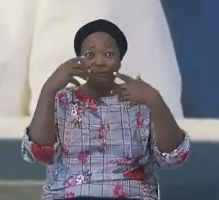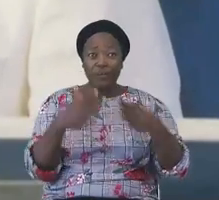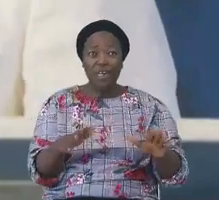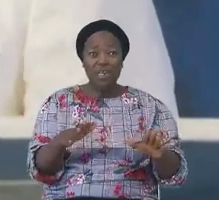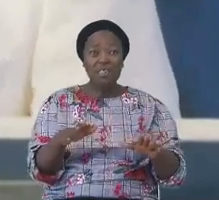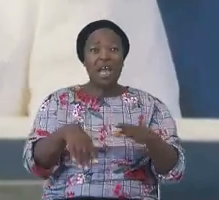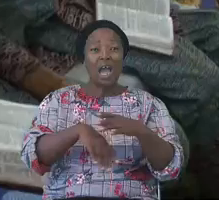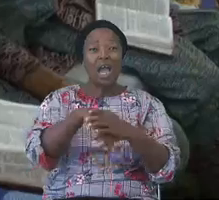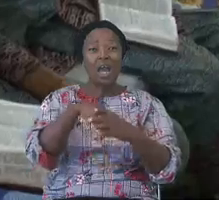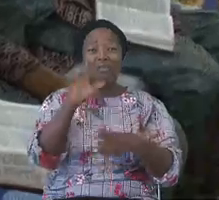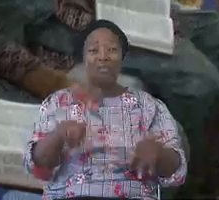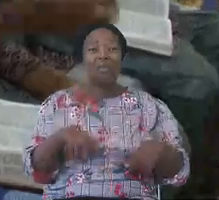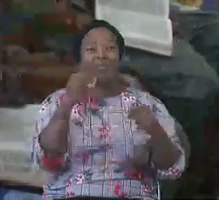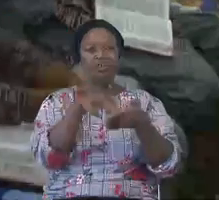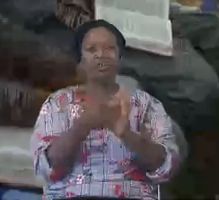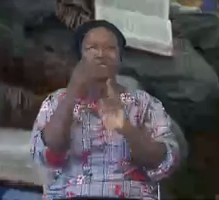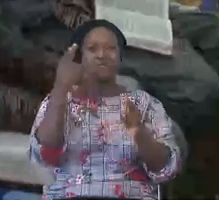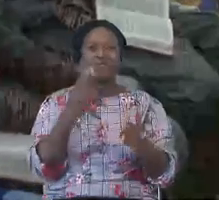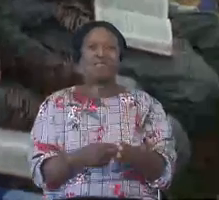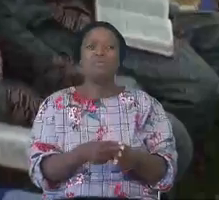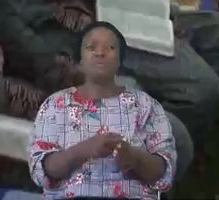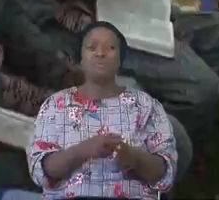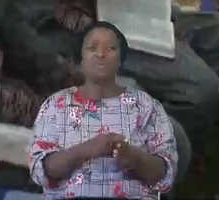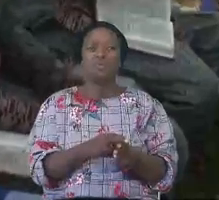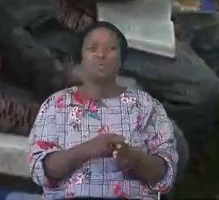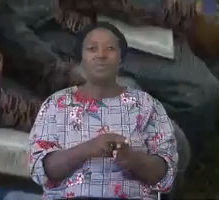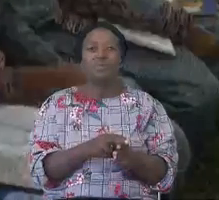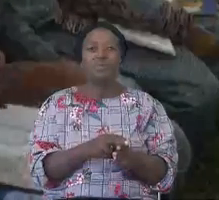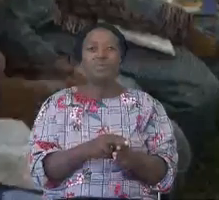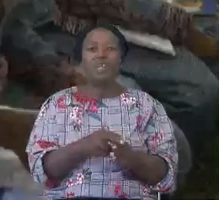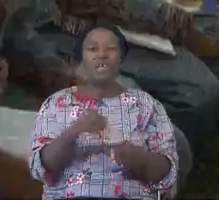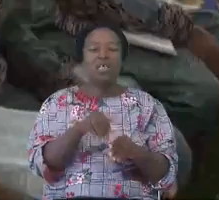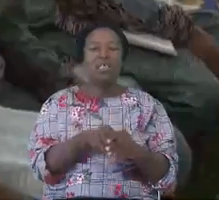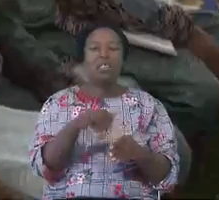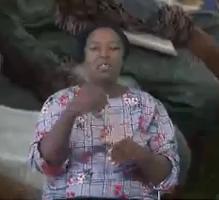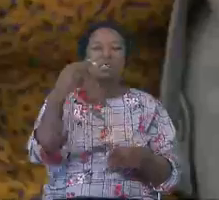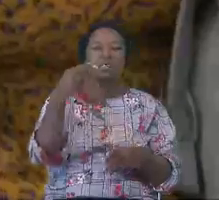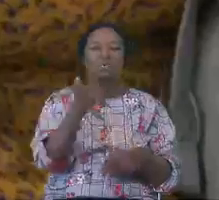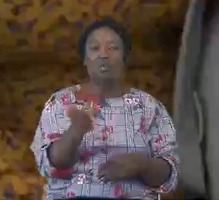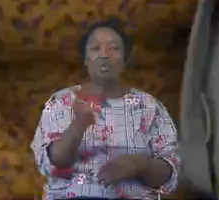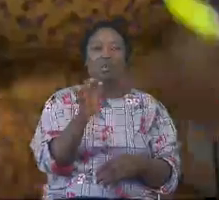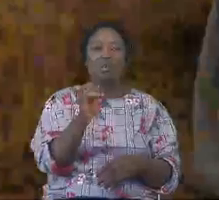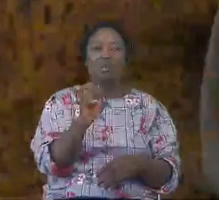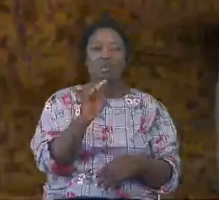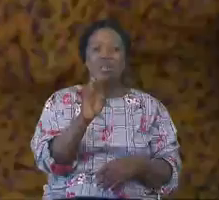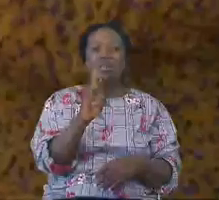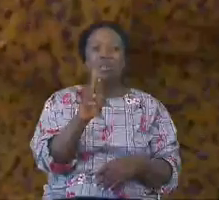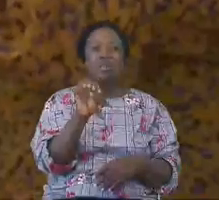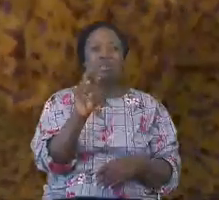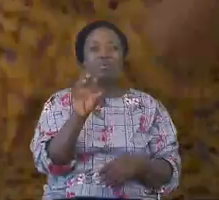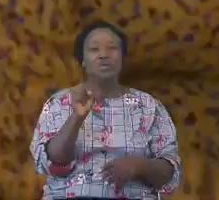annulé, terminé et achevé de ta vie au nom de Jésus.